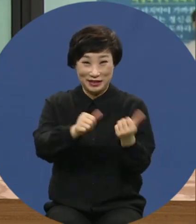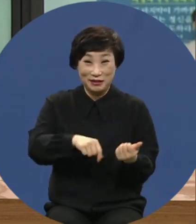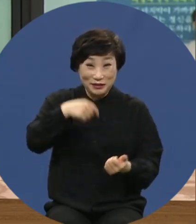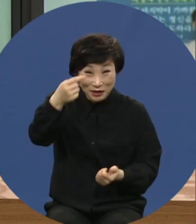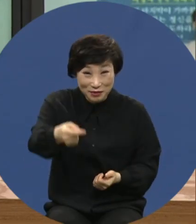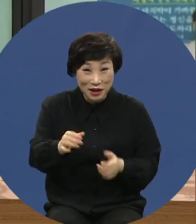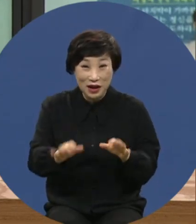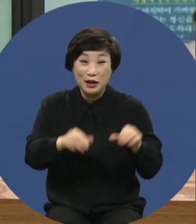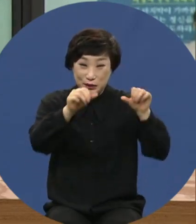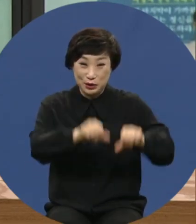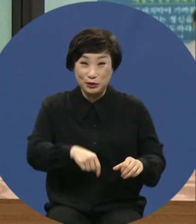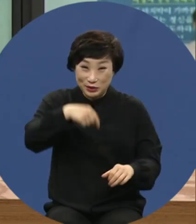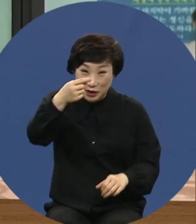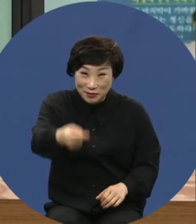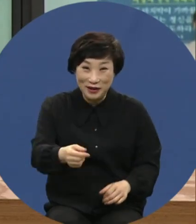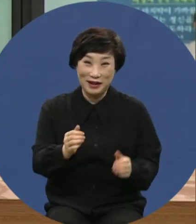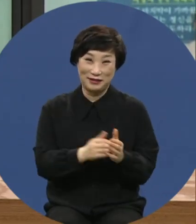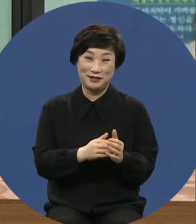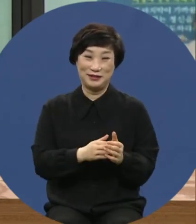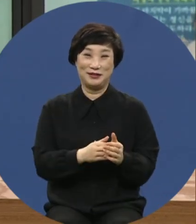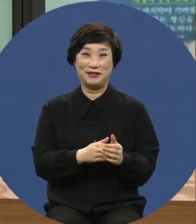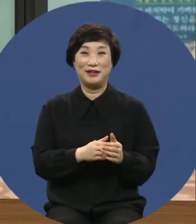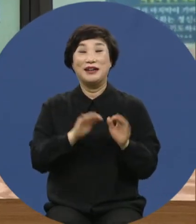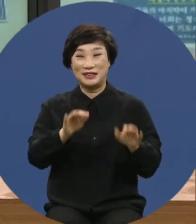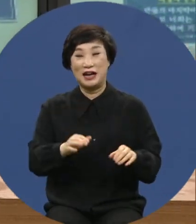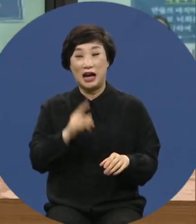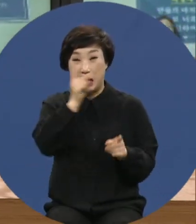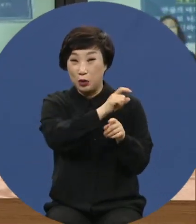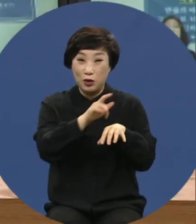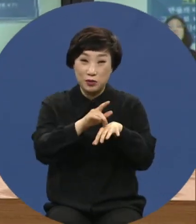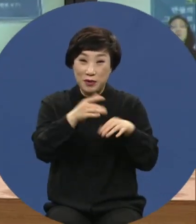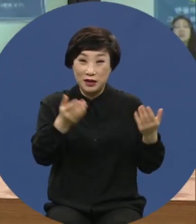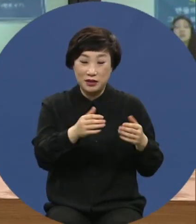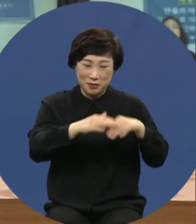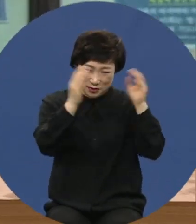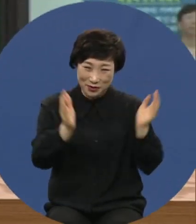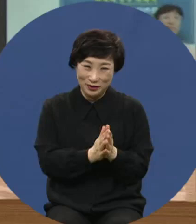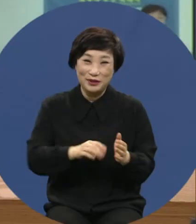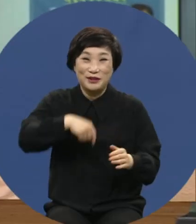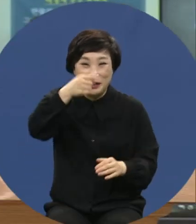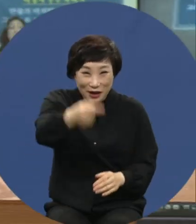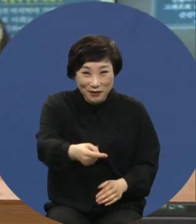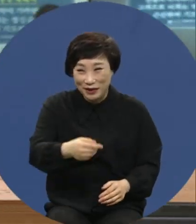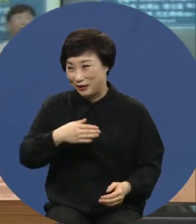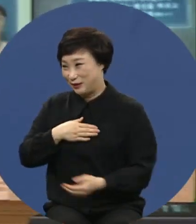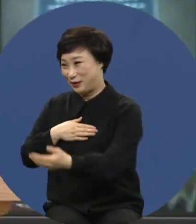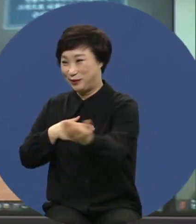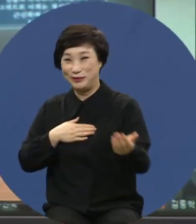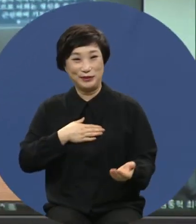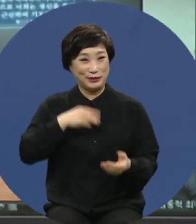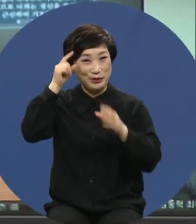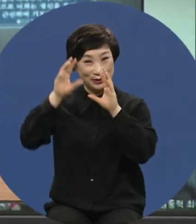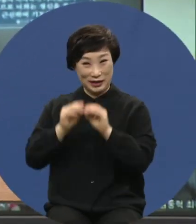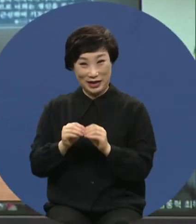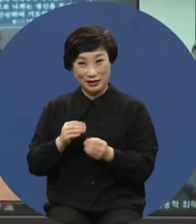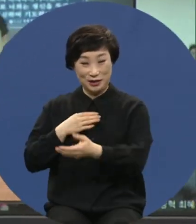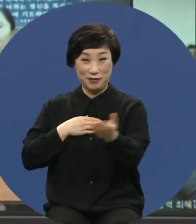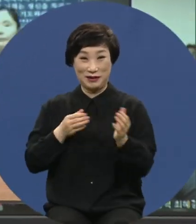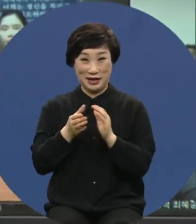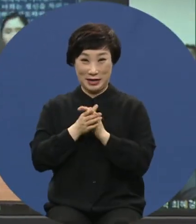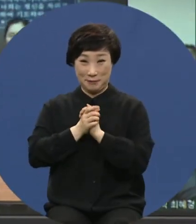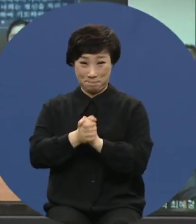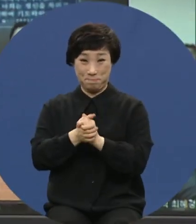넘어가고 저주도 넘어가고 마귀 사단의 괴계도 넘어간다는 사실을 동의하시면 아멘